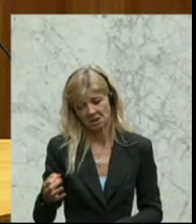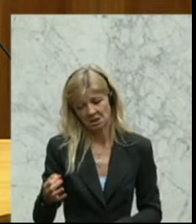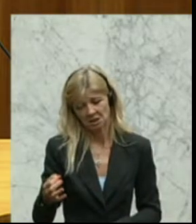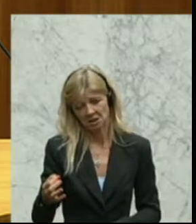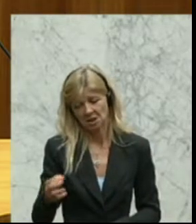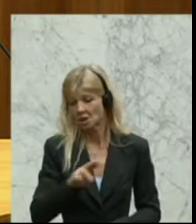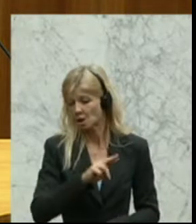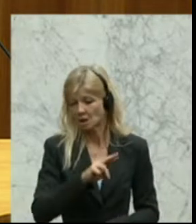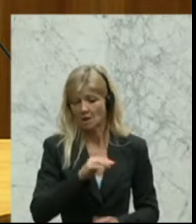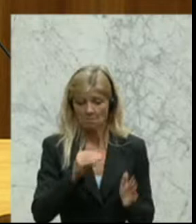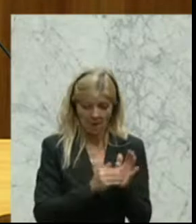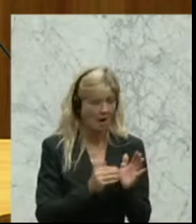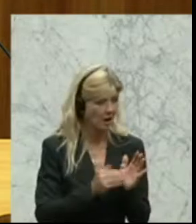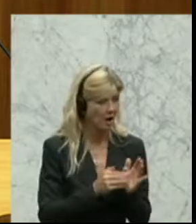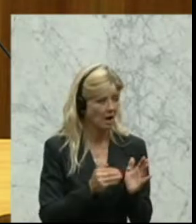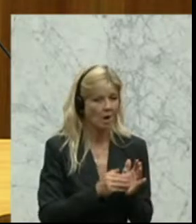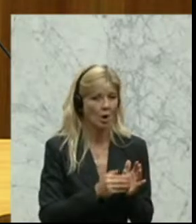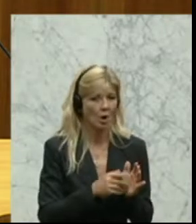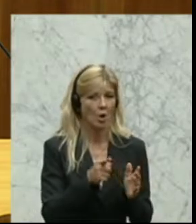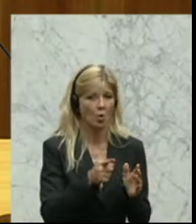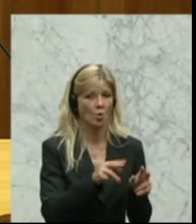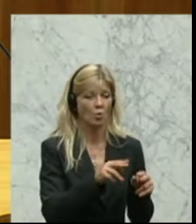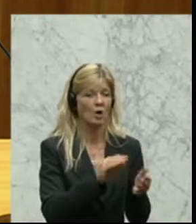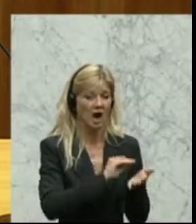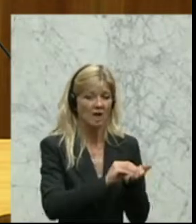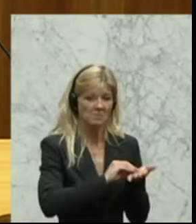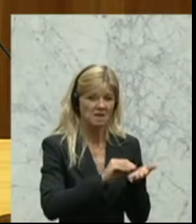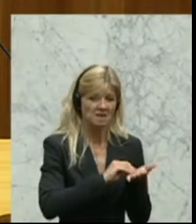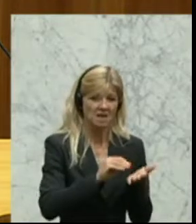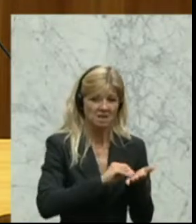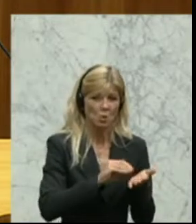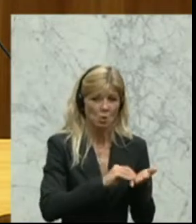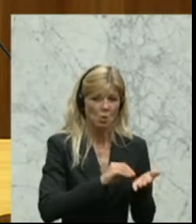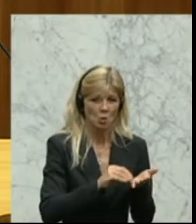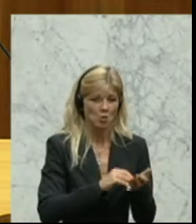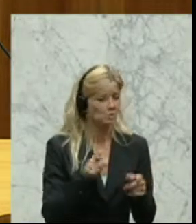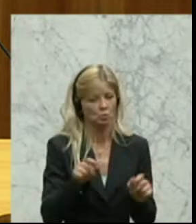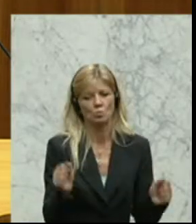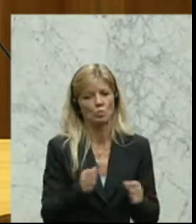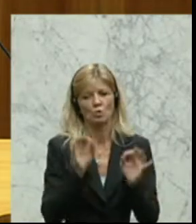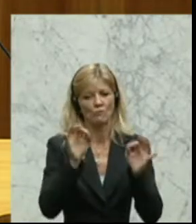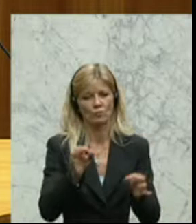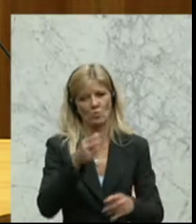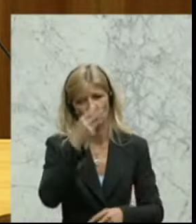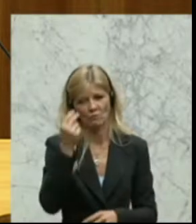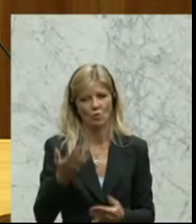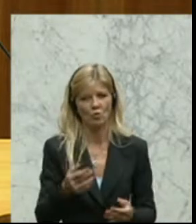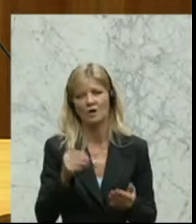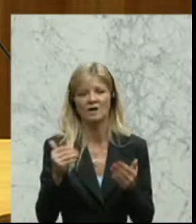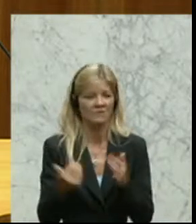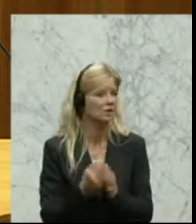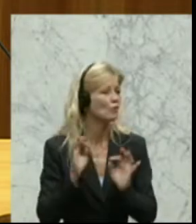ist. Das ist einer Bevölkerung nicht zumutbar, dass sie wieder nur für den Verwaltungsspeck mehr oder weniger Geld abliefert. Und